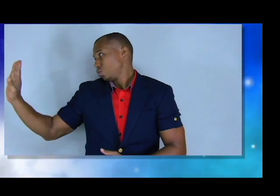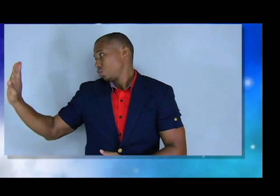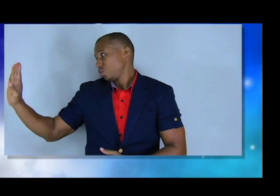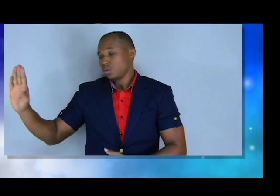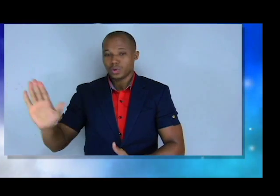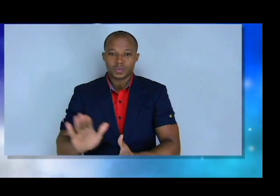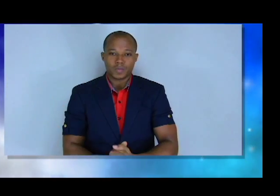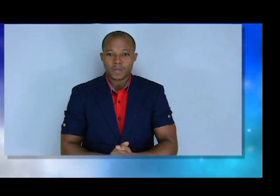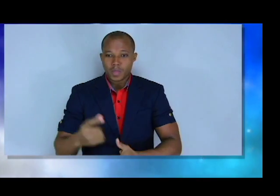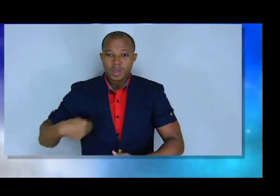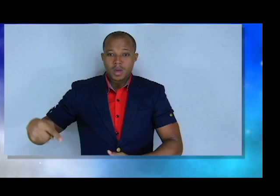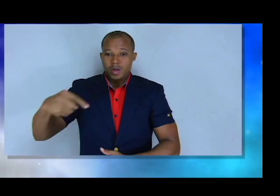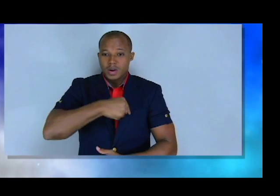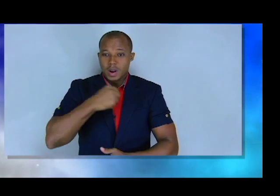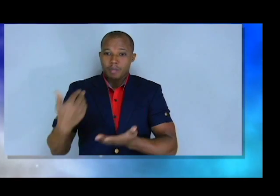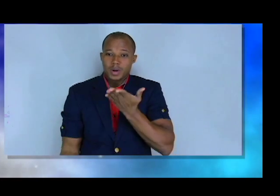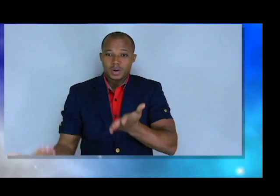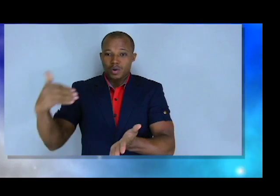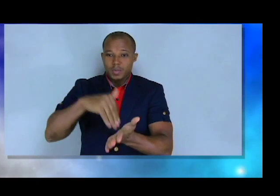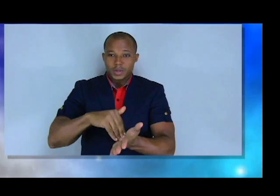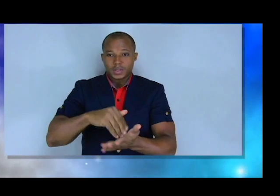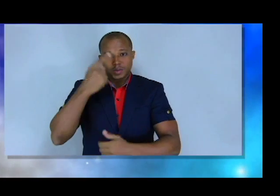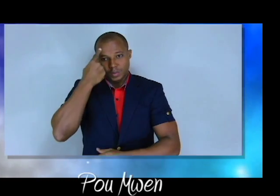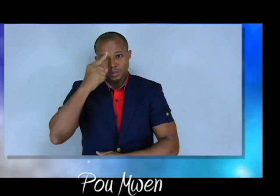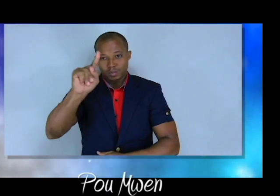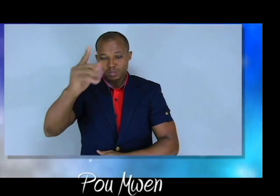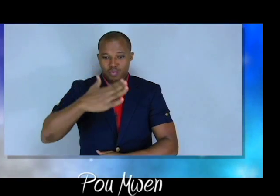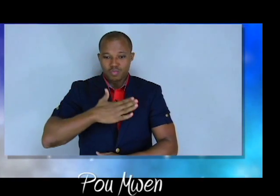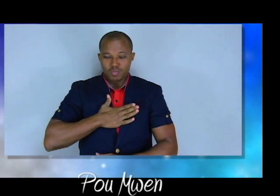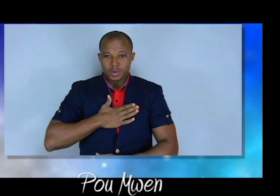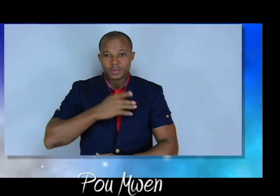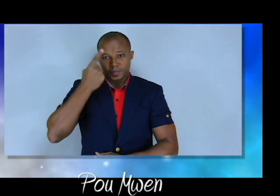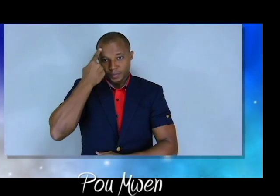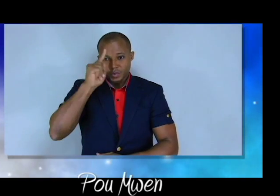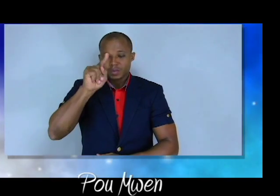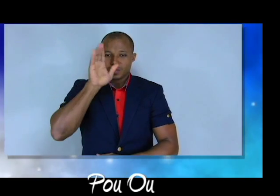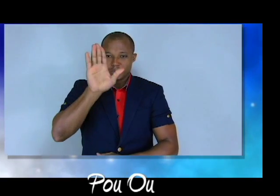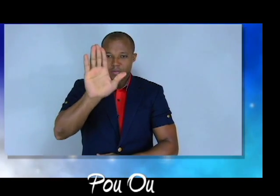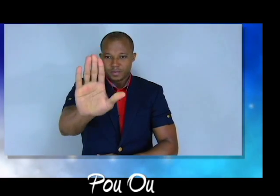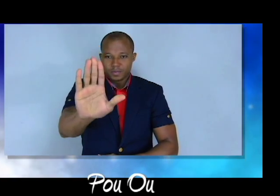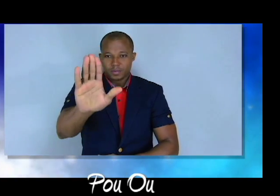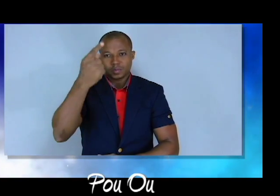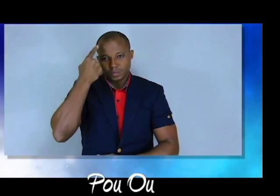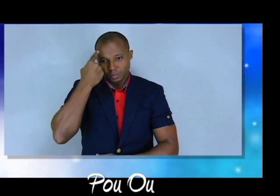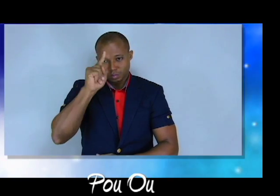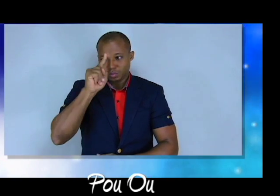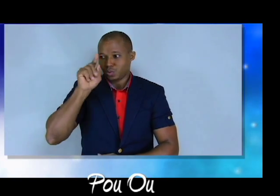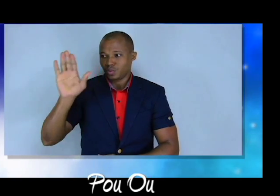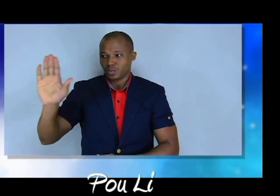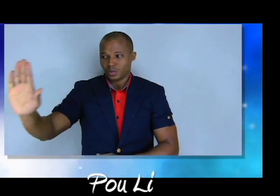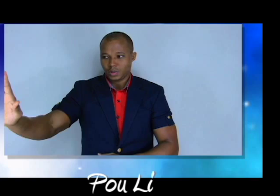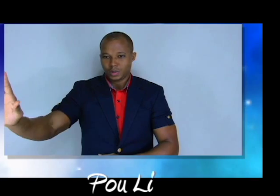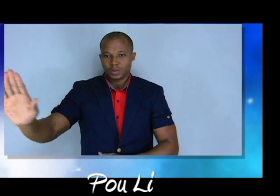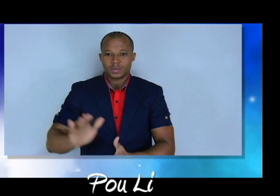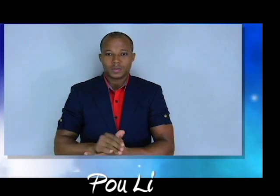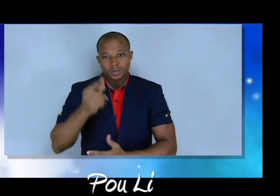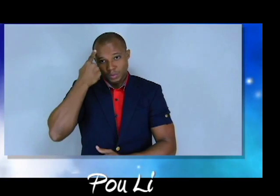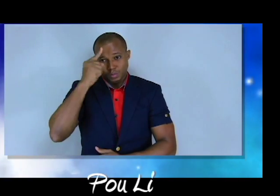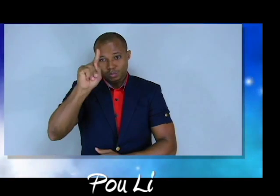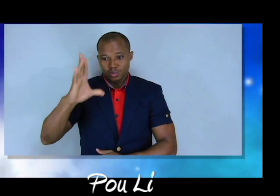yo n'a reprendre pour moi pour ou pour